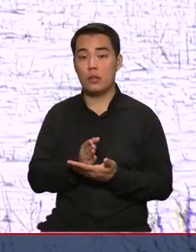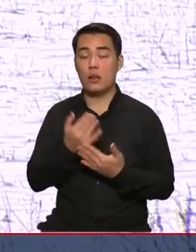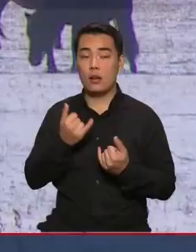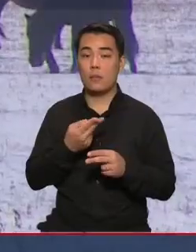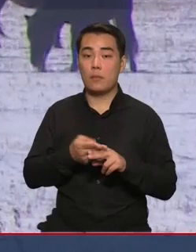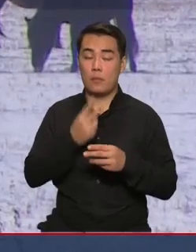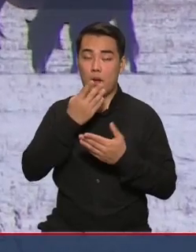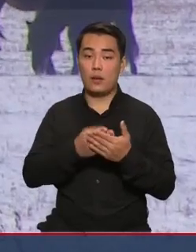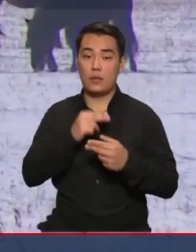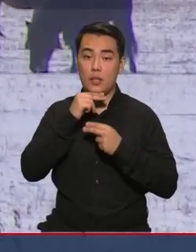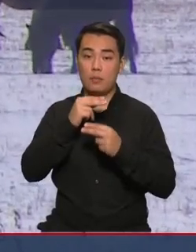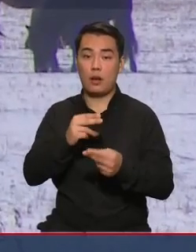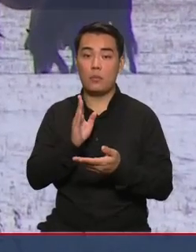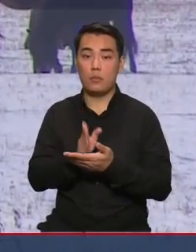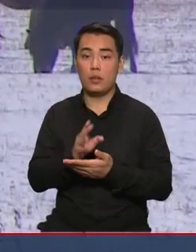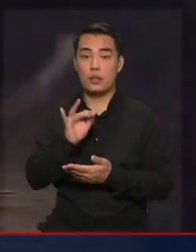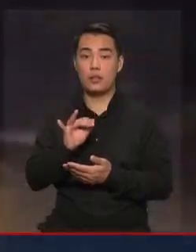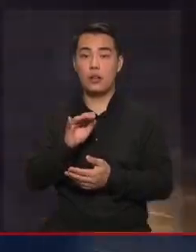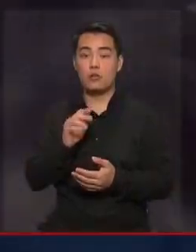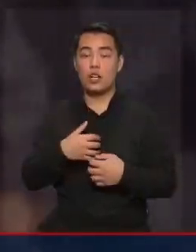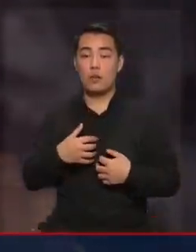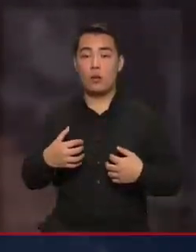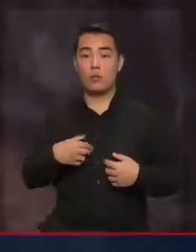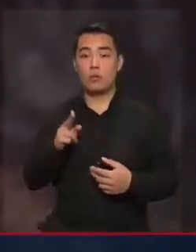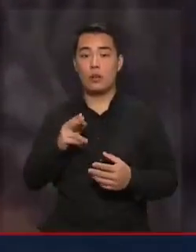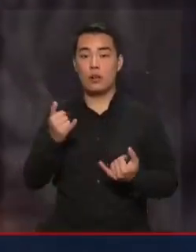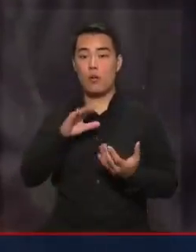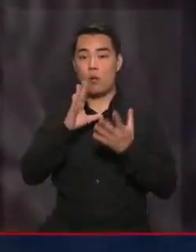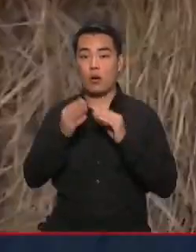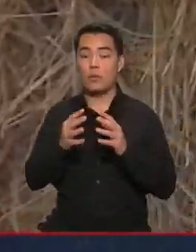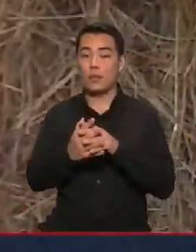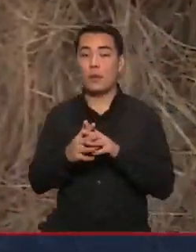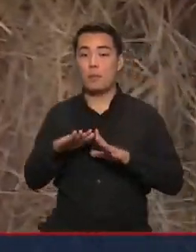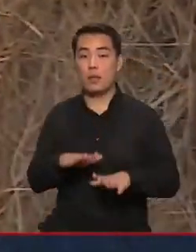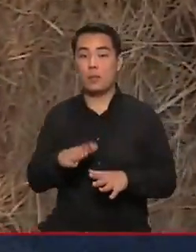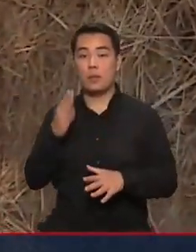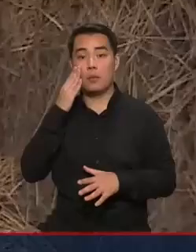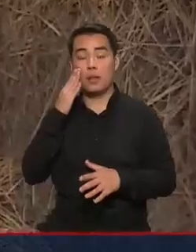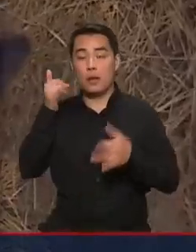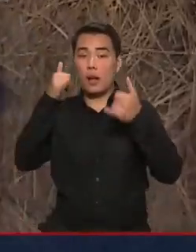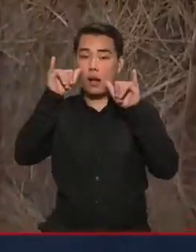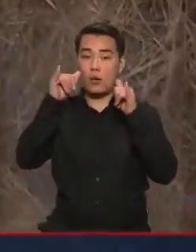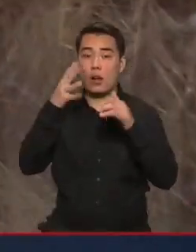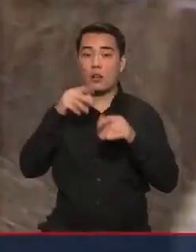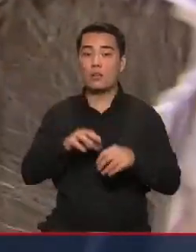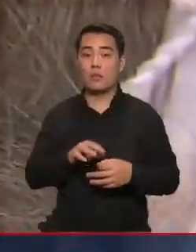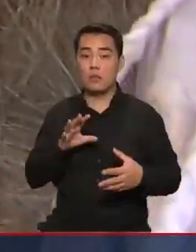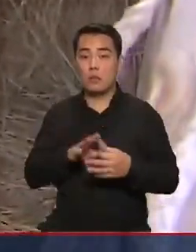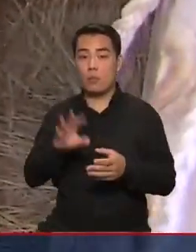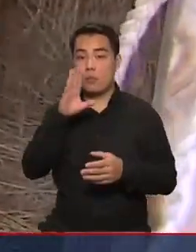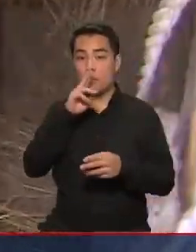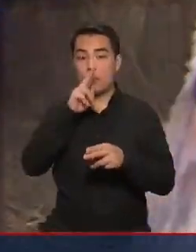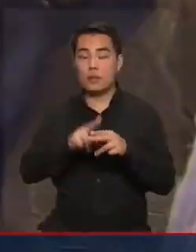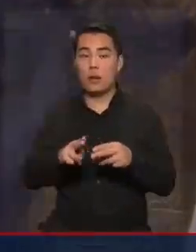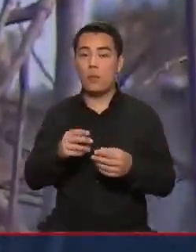Проявить особое внимание рекомендуют и к тем животным, которые обитают в сельской местности. К примеру, коровы от испуга могут потерять